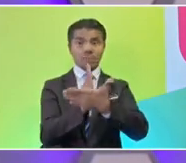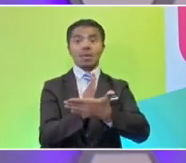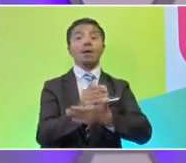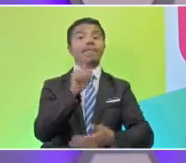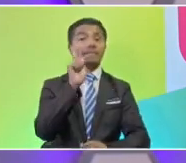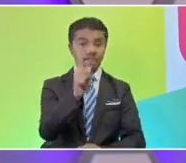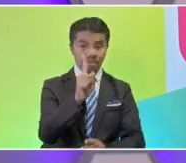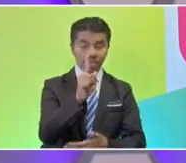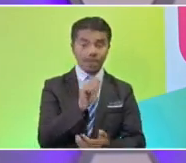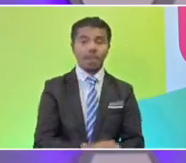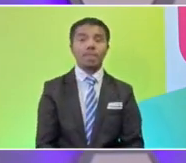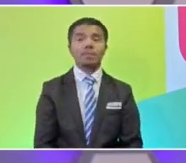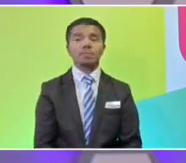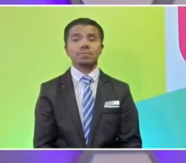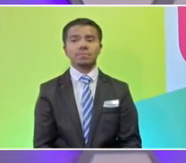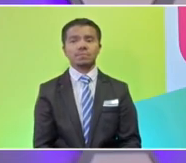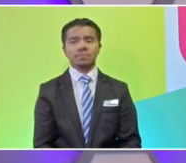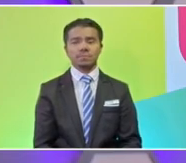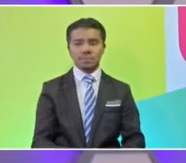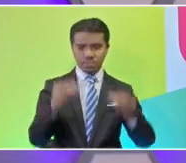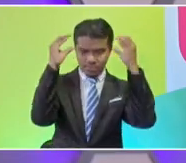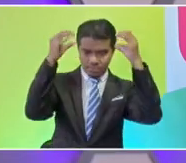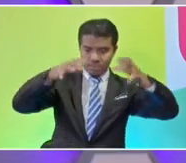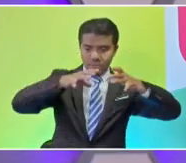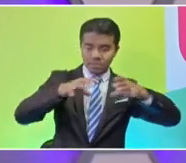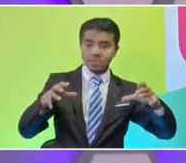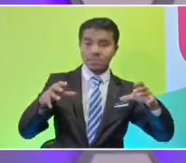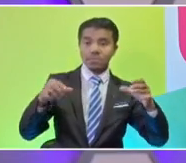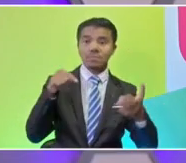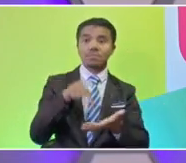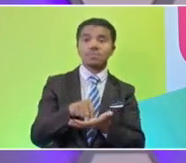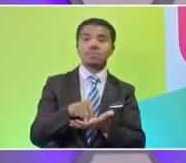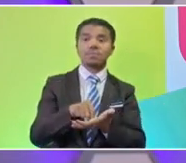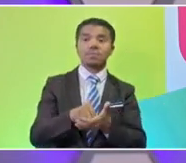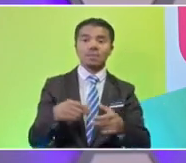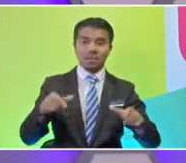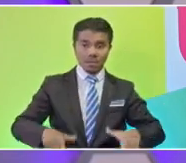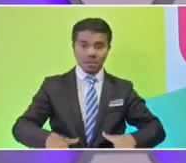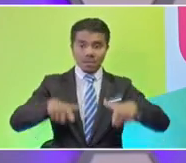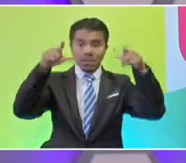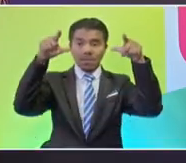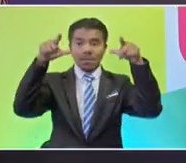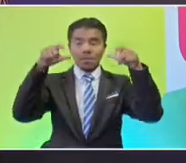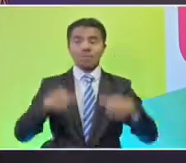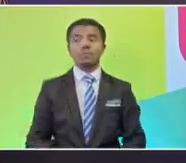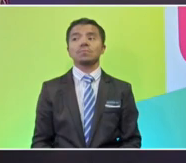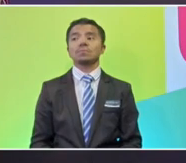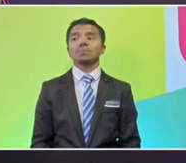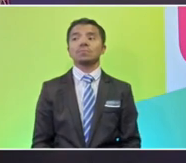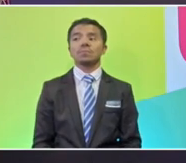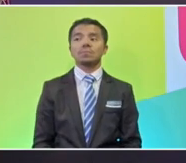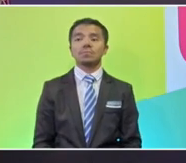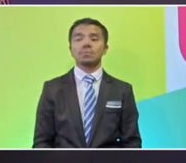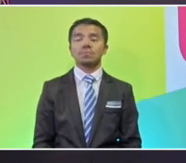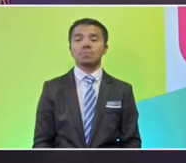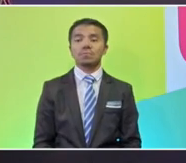sama-sama yang Cik gua pegang nih Yaelah bahagian batang bagian batang kemudian